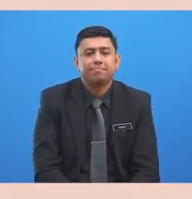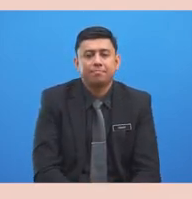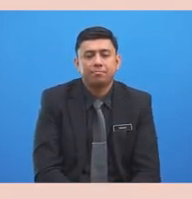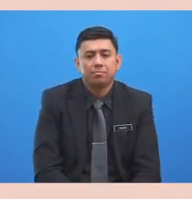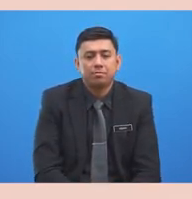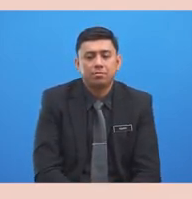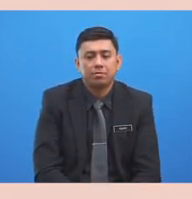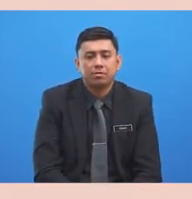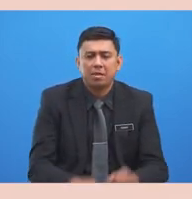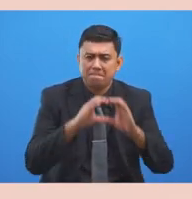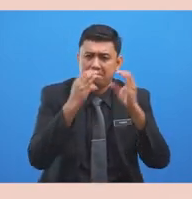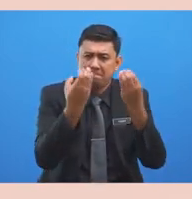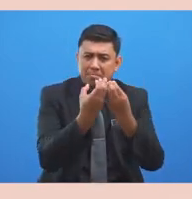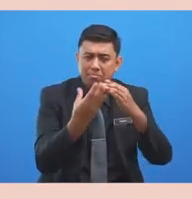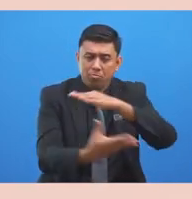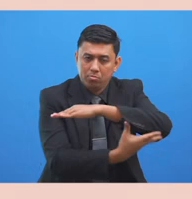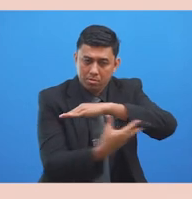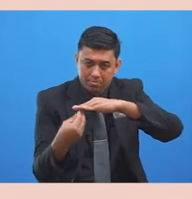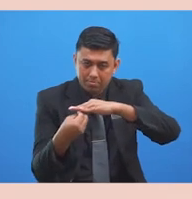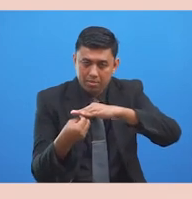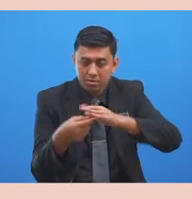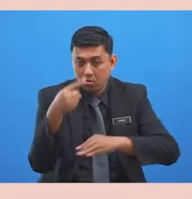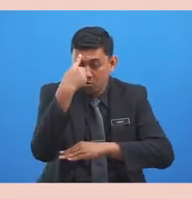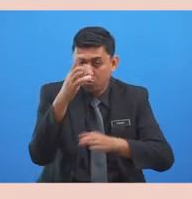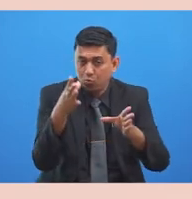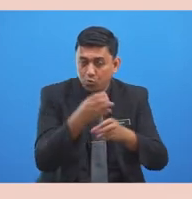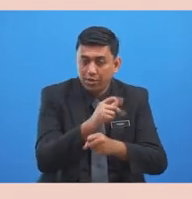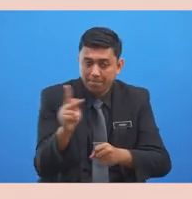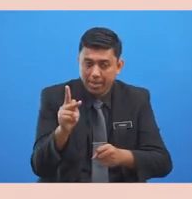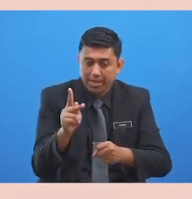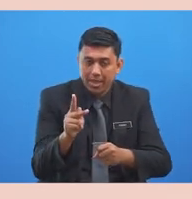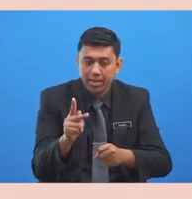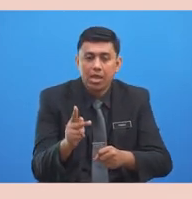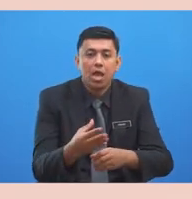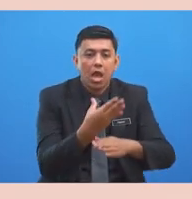Pengisytiharan kelas scanner untuk dapatkan input.